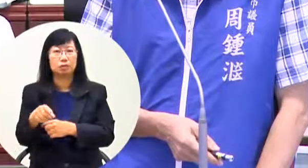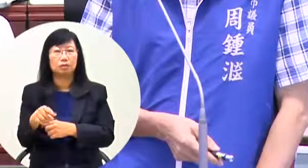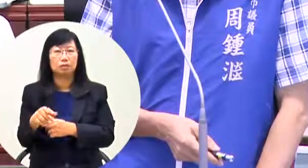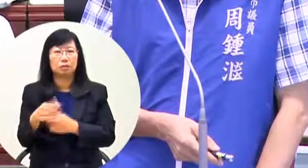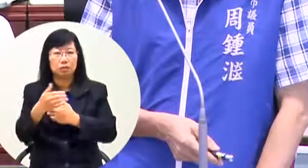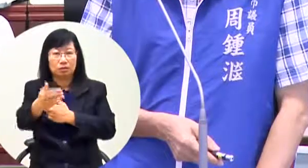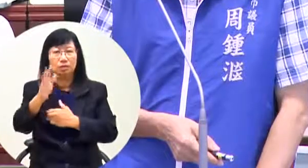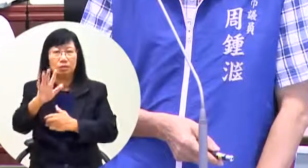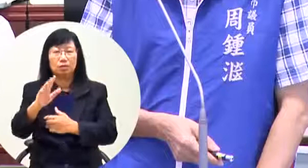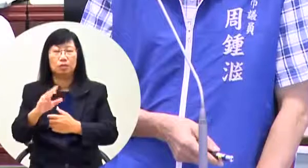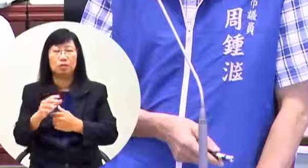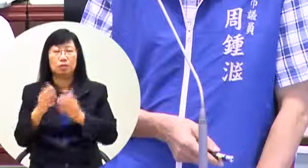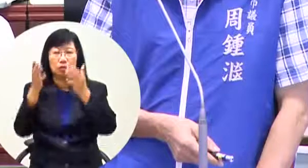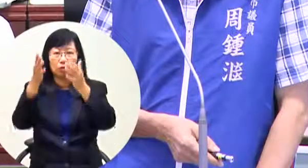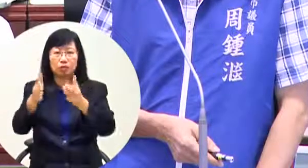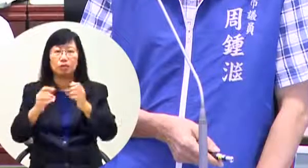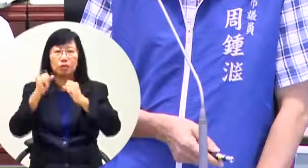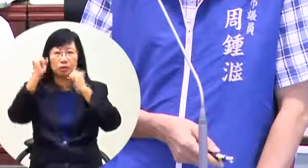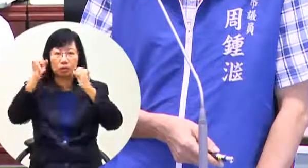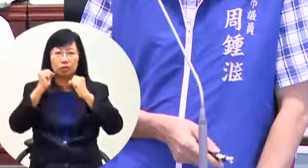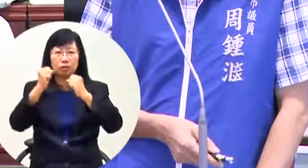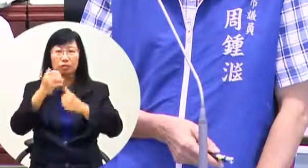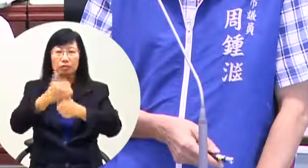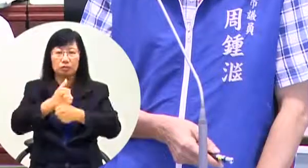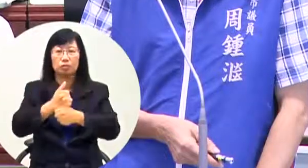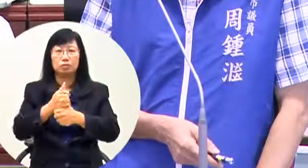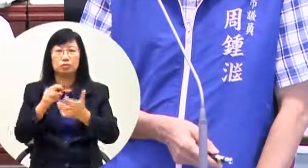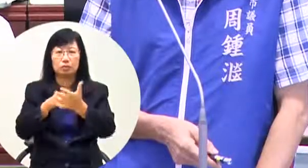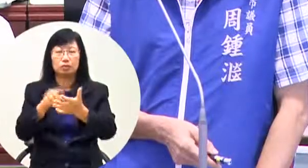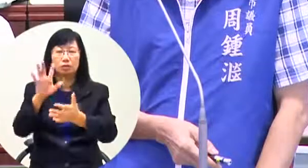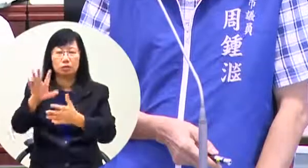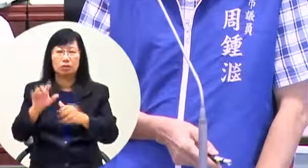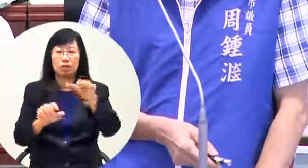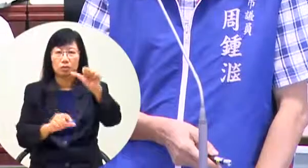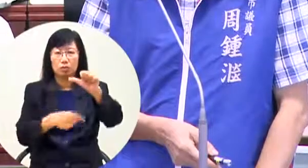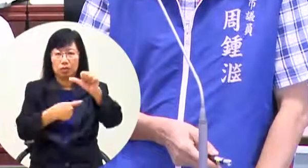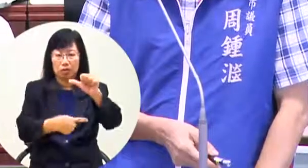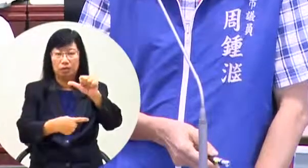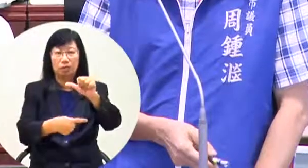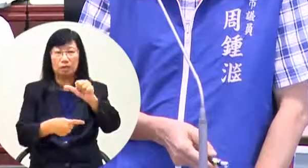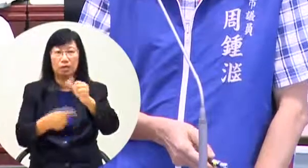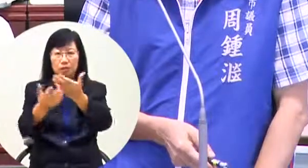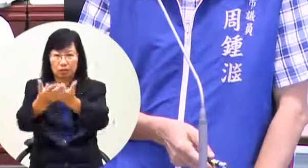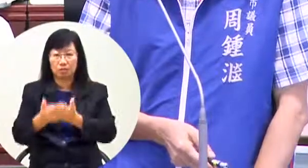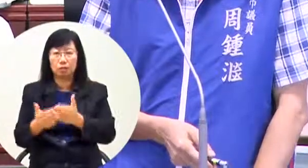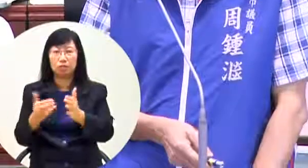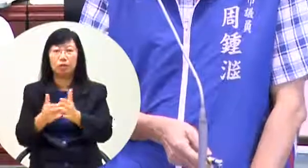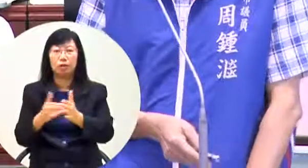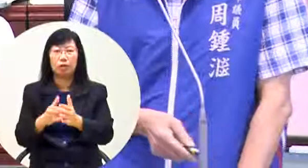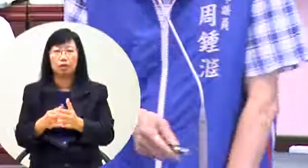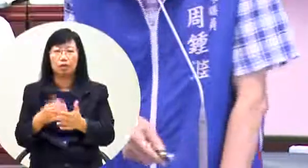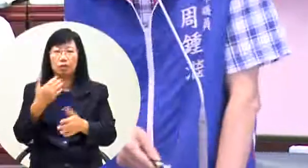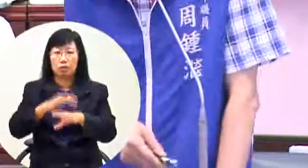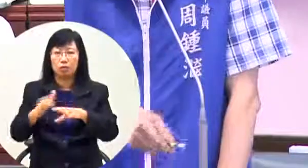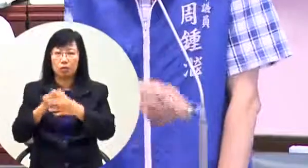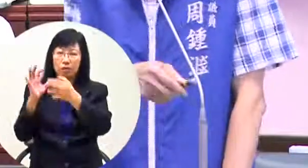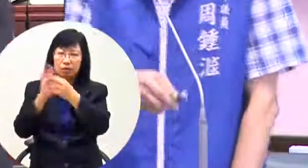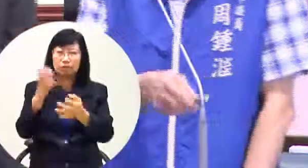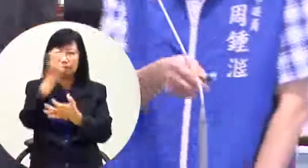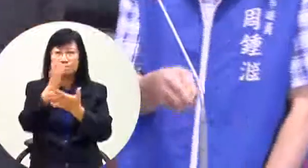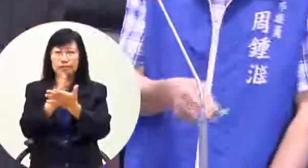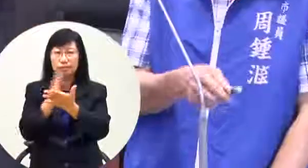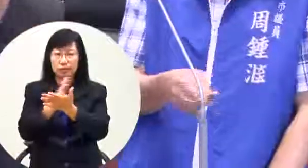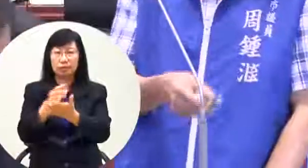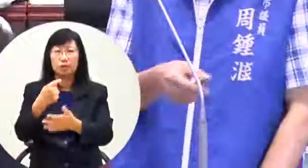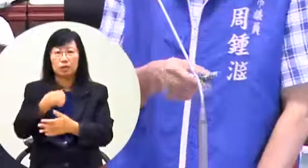申请，那他们5月1号也入案要加以审查，那后续我会跟教育局积极去争取这笔预算， 好不好？